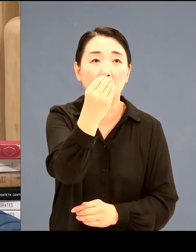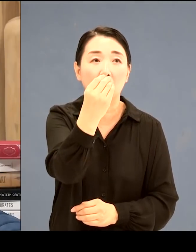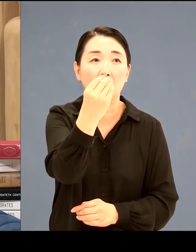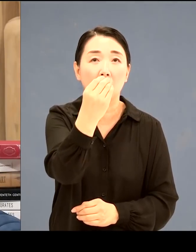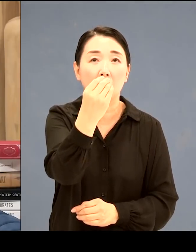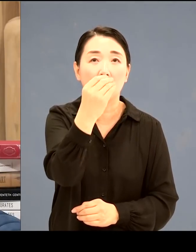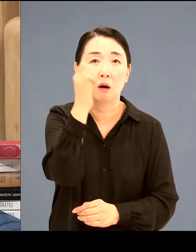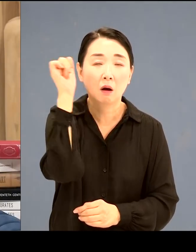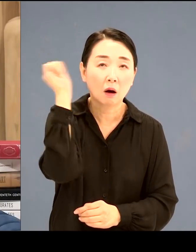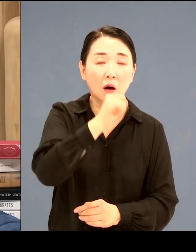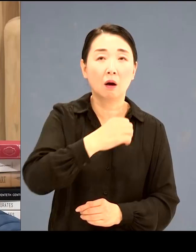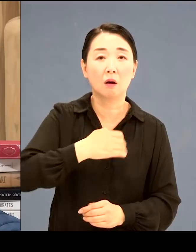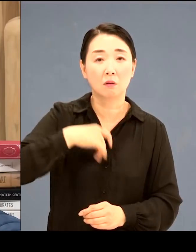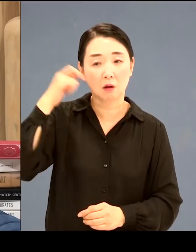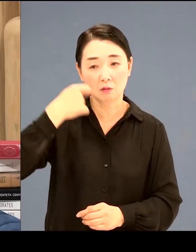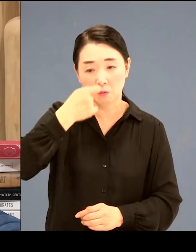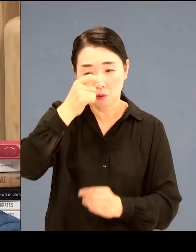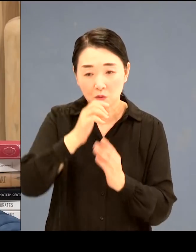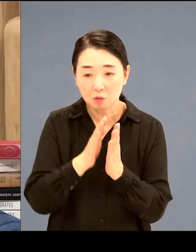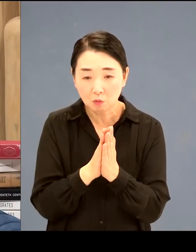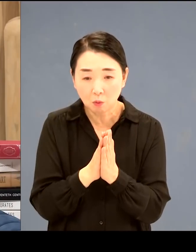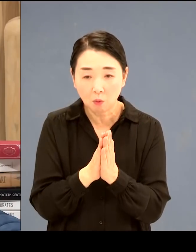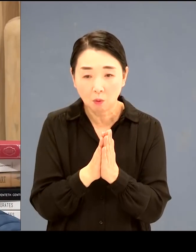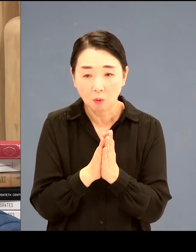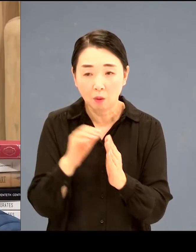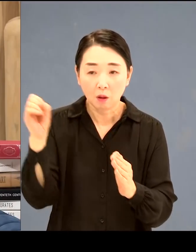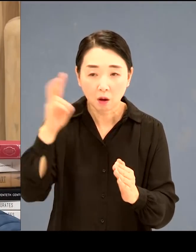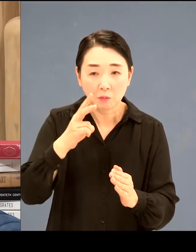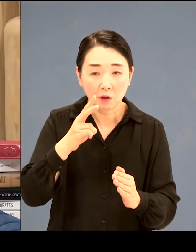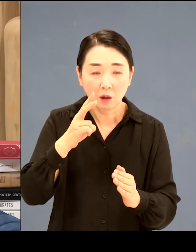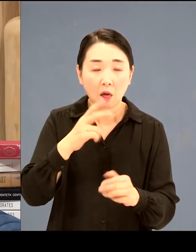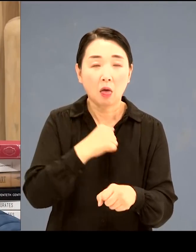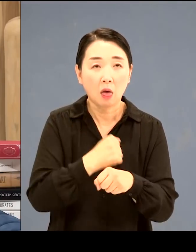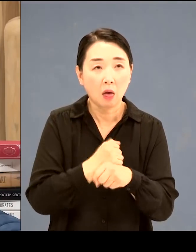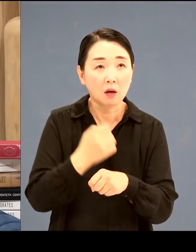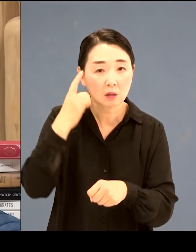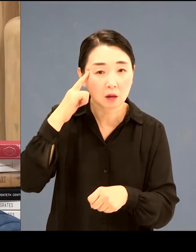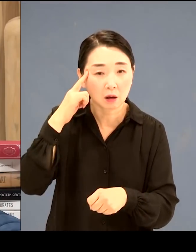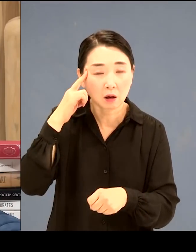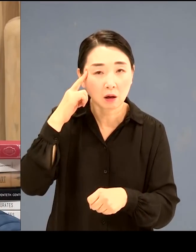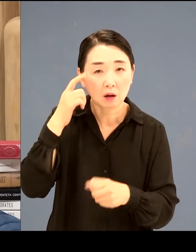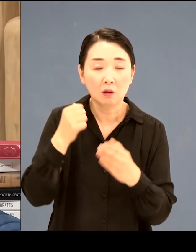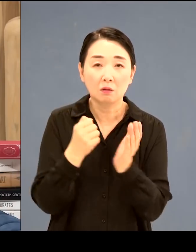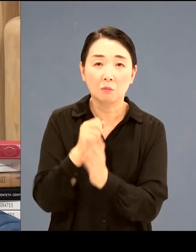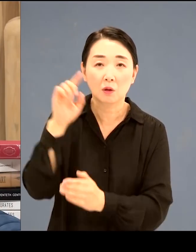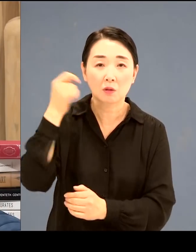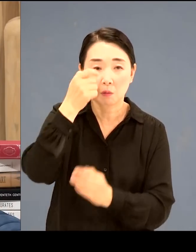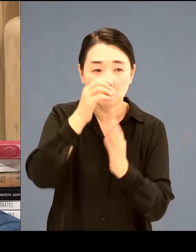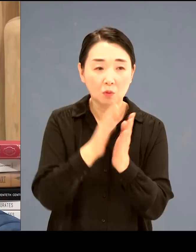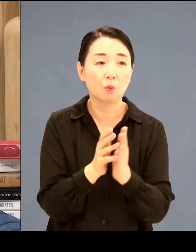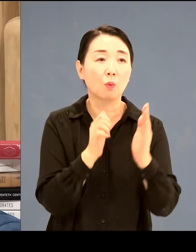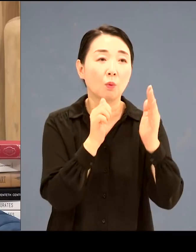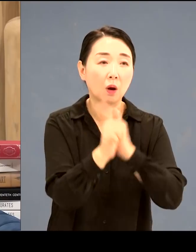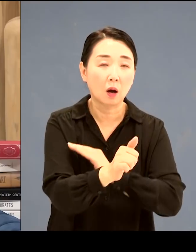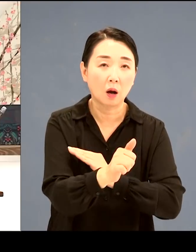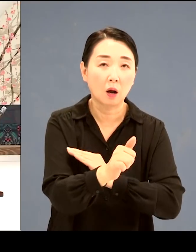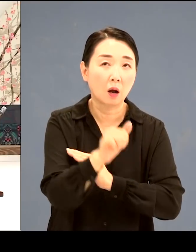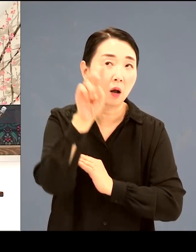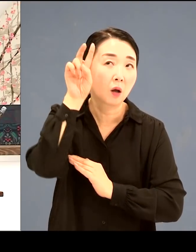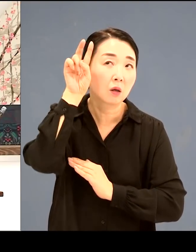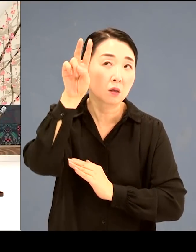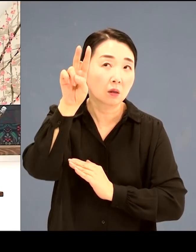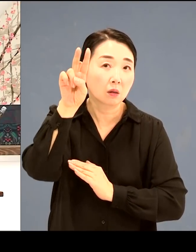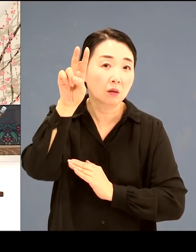되겠다 생각이 들어서 새벽 기도를 출석하기 시작했는데 네. 이틀째 되는 날 모르는 분한테 연락이 왔어요.